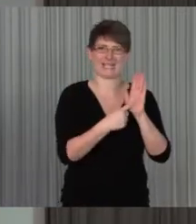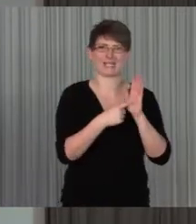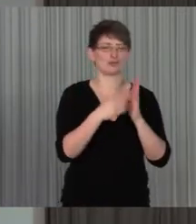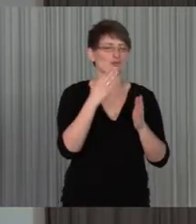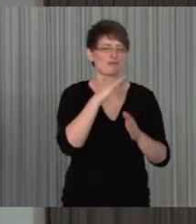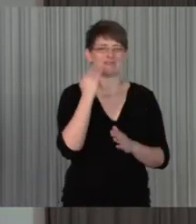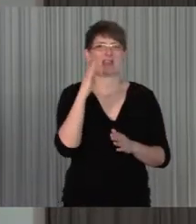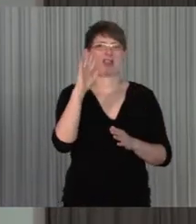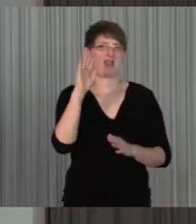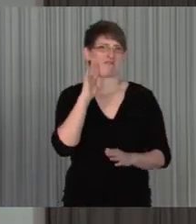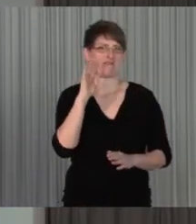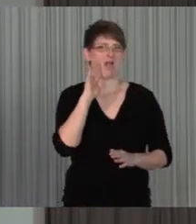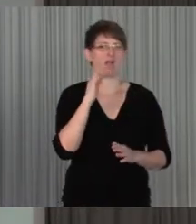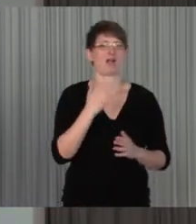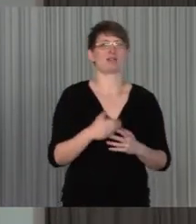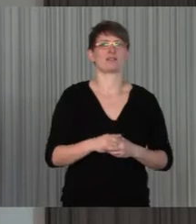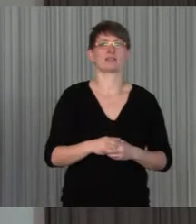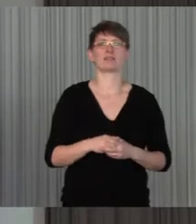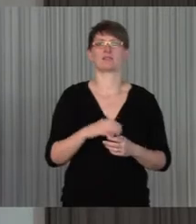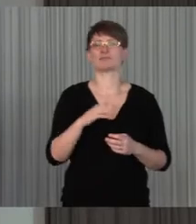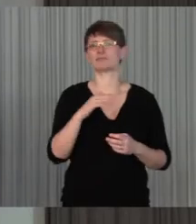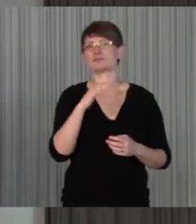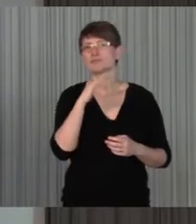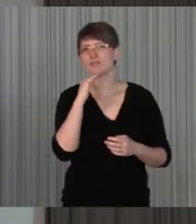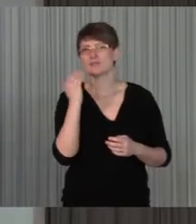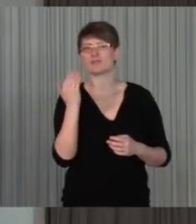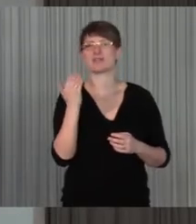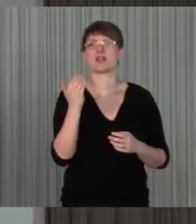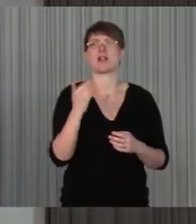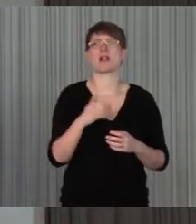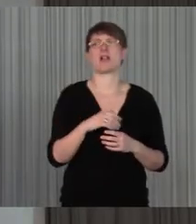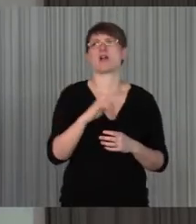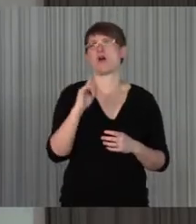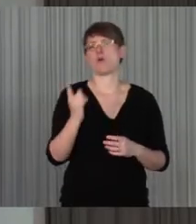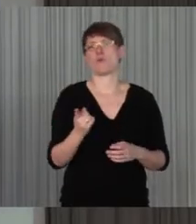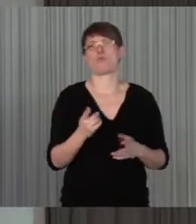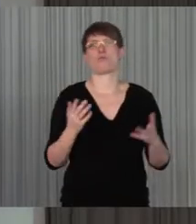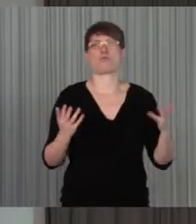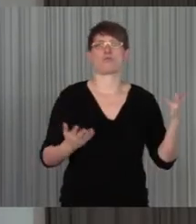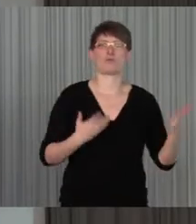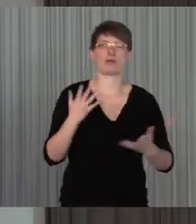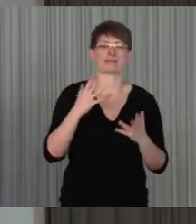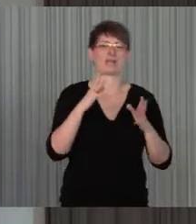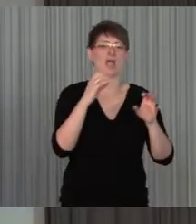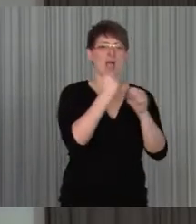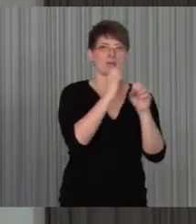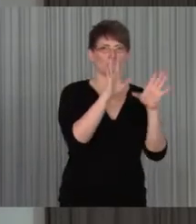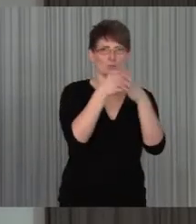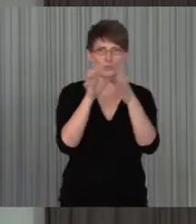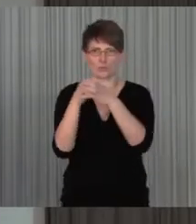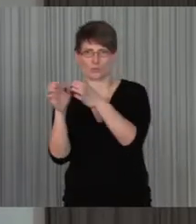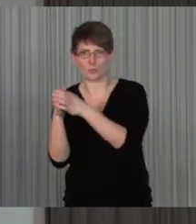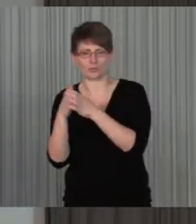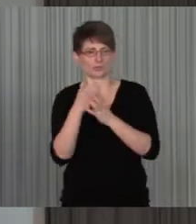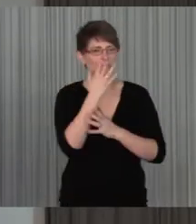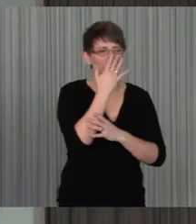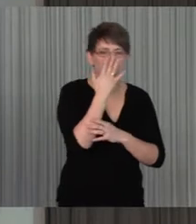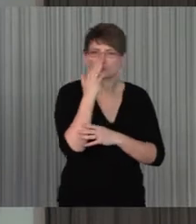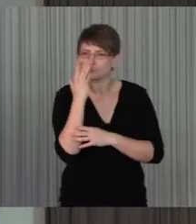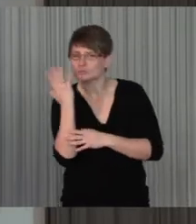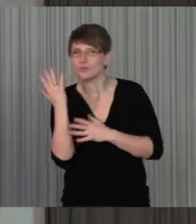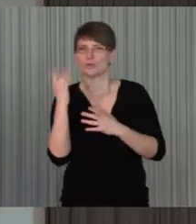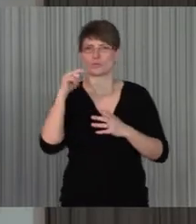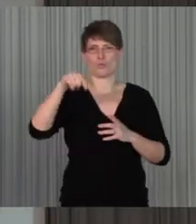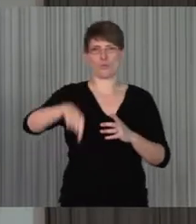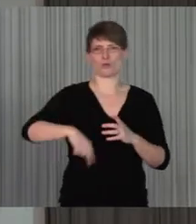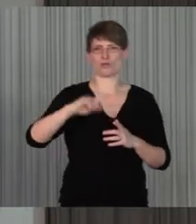gehört, auch, und ganz viel in den kleinen Arbeitsgruppen und Workshops auch gesehen, da werden Sie